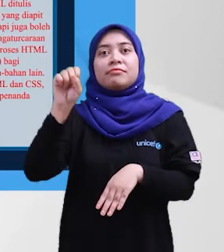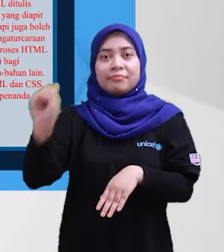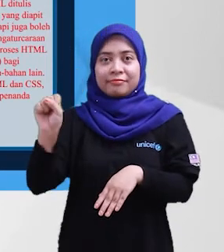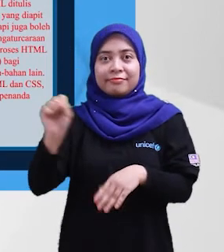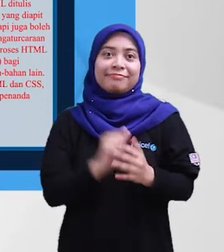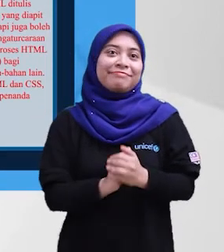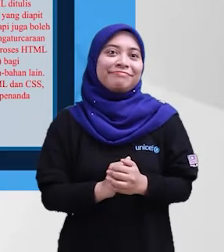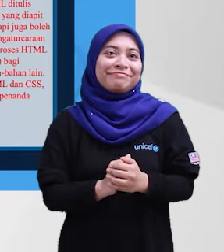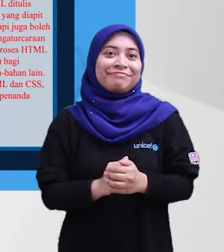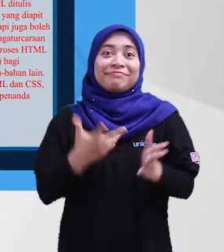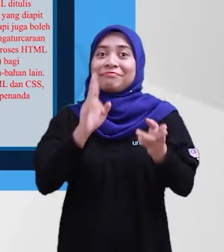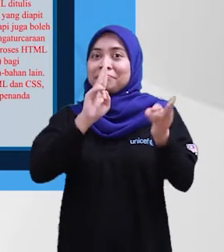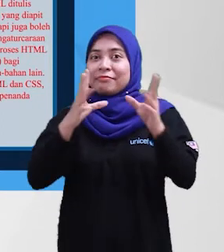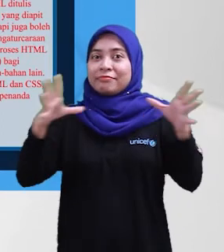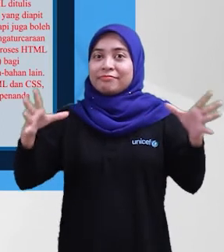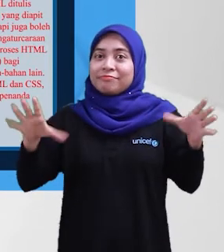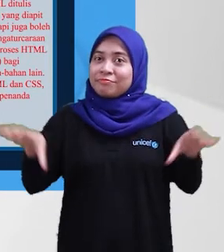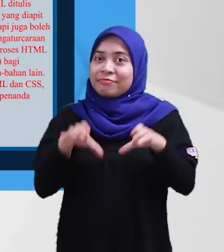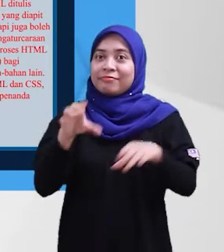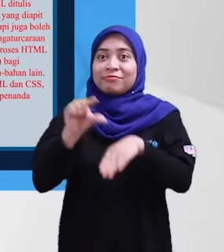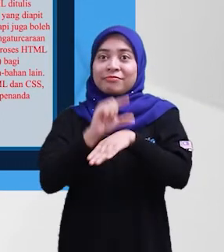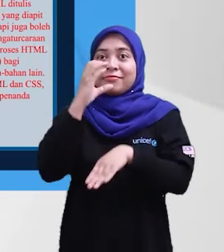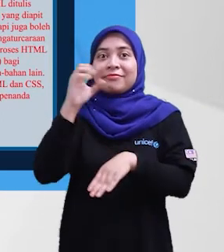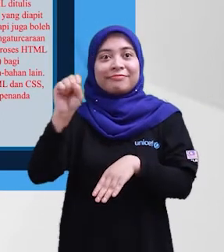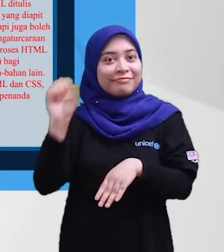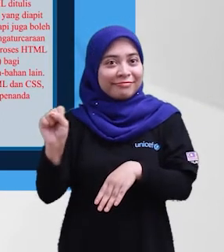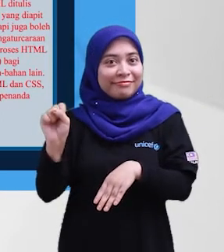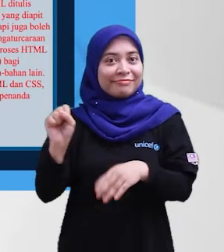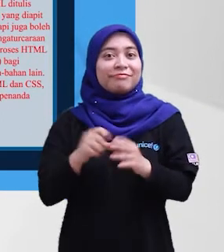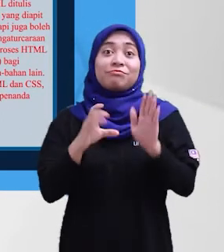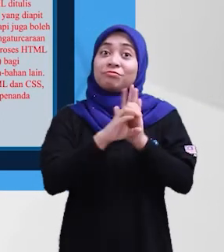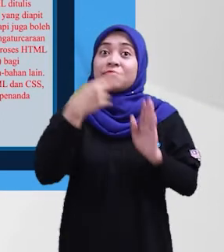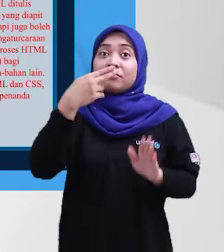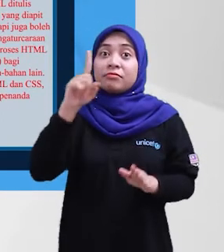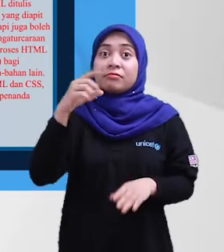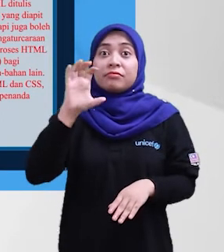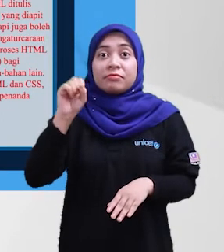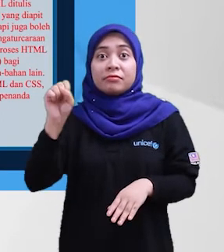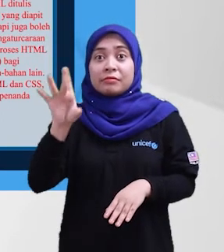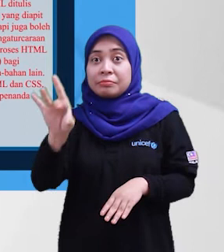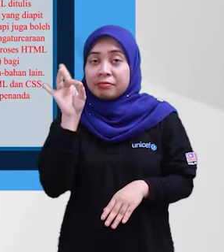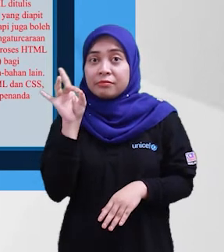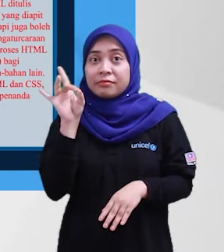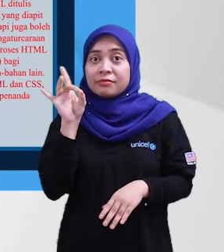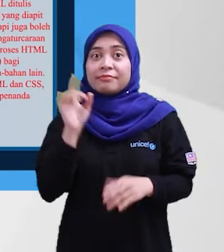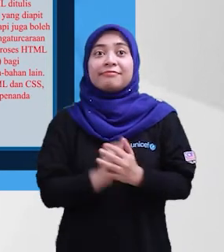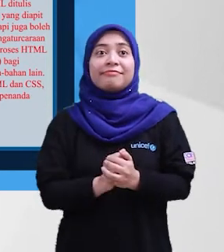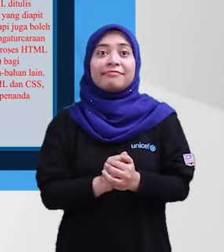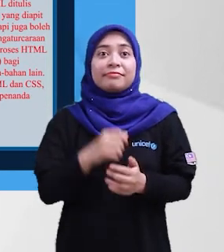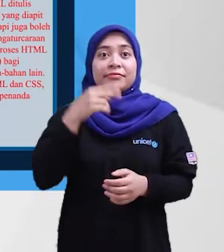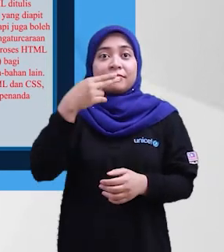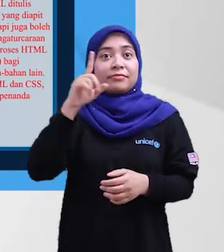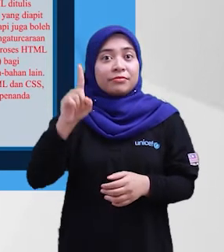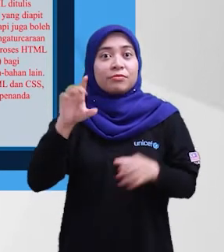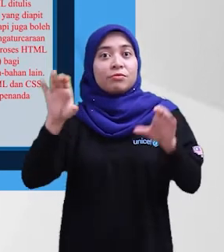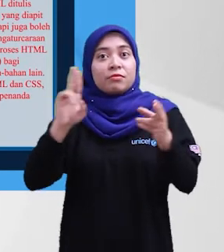guna dalam CSS. Semua perubahan ini adalah hasil daripada penggunaan CSS. Contohnya, H1 CSS Selector